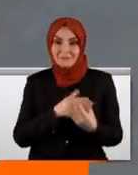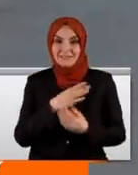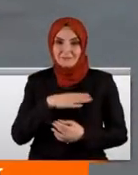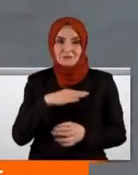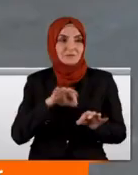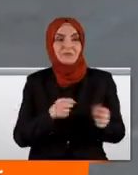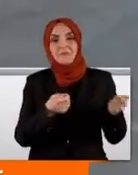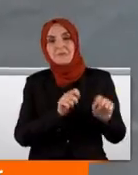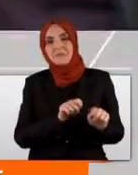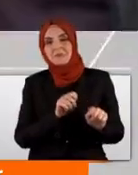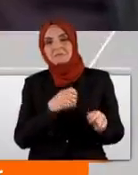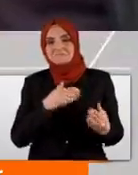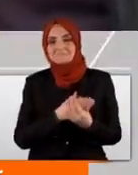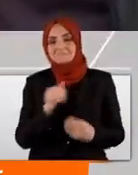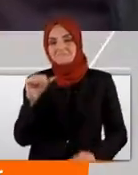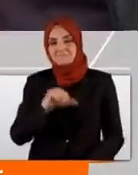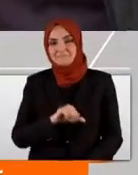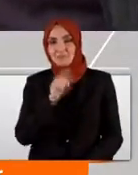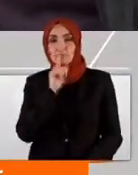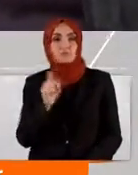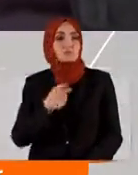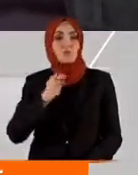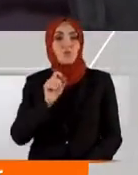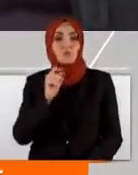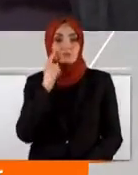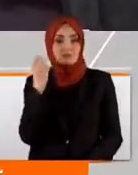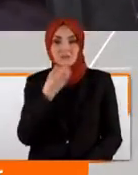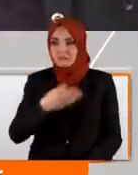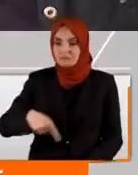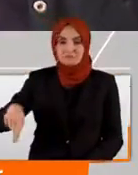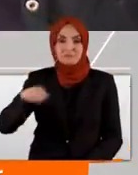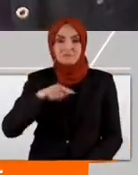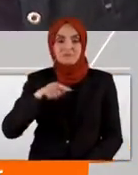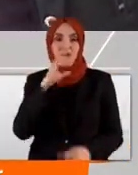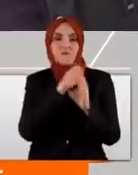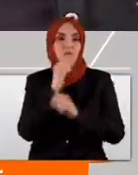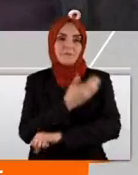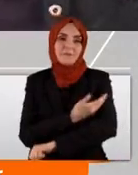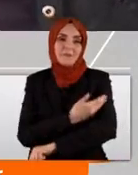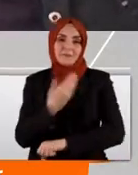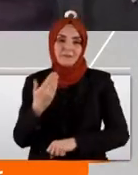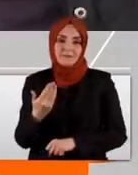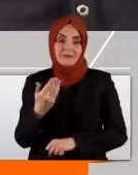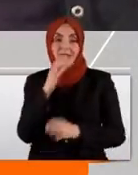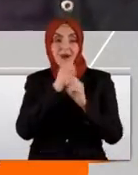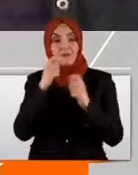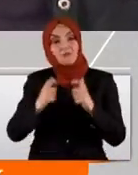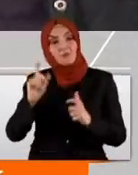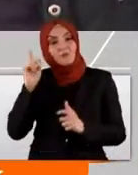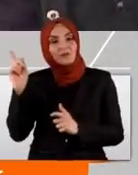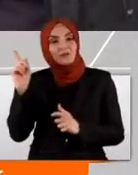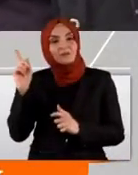Burada %90 Emirdağlı, evet. Buraya geleli 18 sene oldu. Emirdağ'da at arabası yapıyordum, at arabacılık yapıyordum. Burada